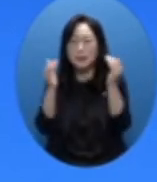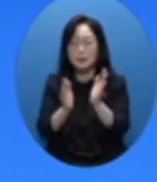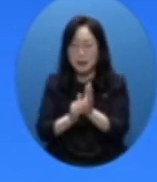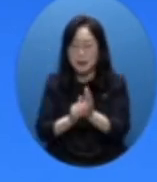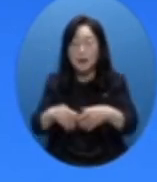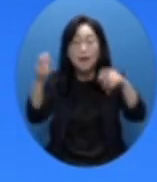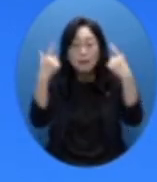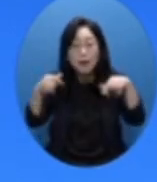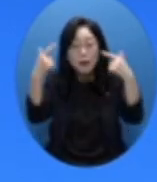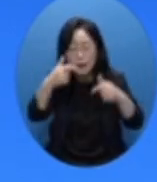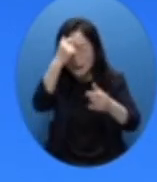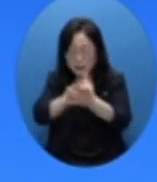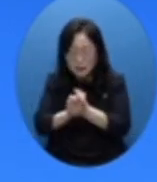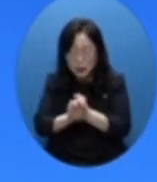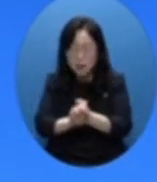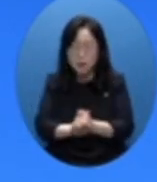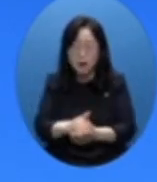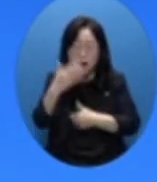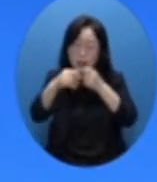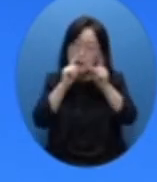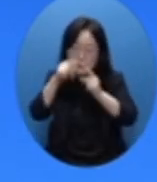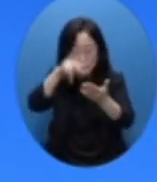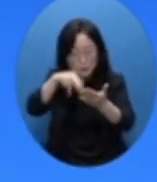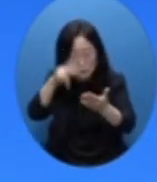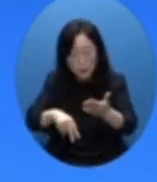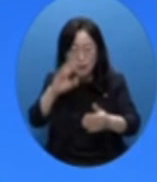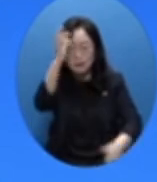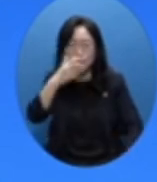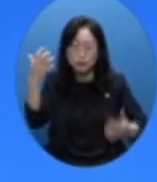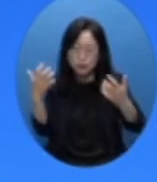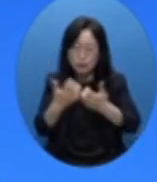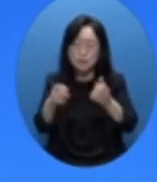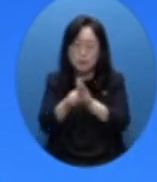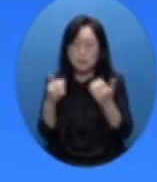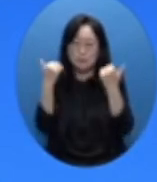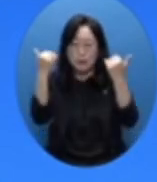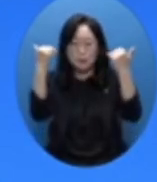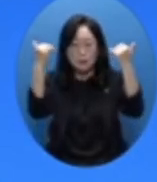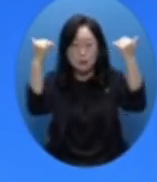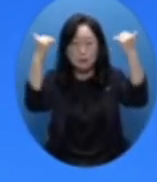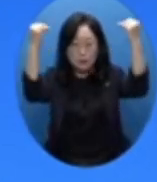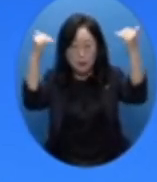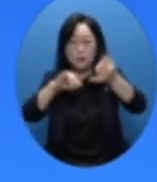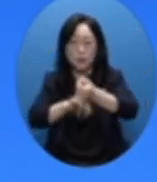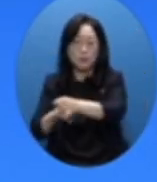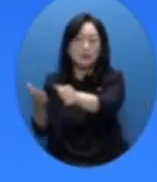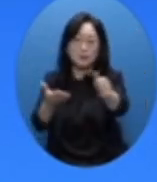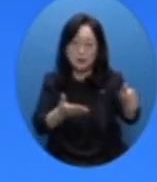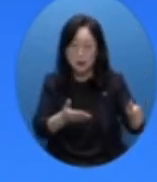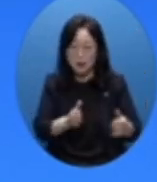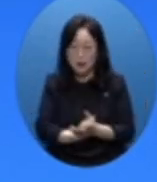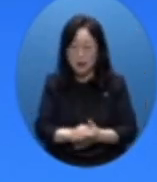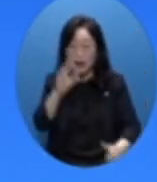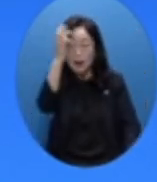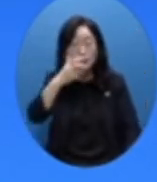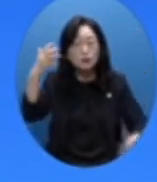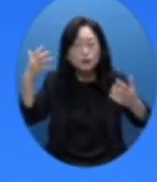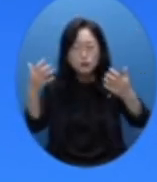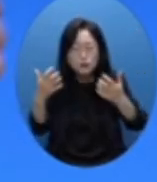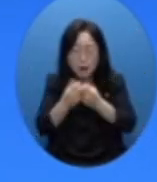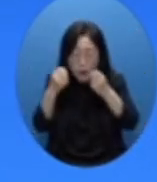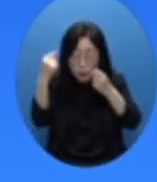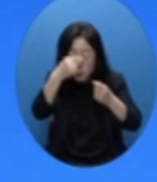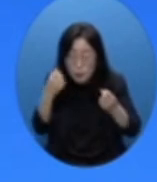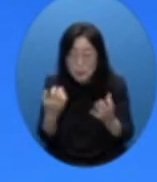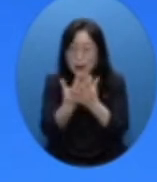날마다 기도에 힘쓰고 봤을 목사 하므로 성령 춤 아바타 비듬이 자라고 또 자라 고 또 자라야 됩니다 성령으로 충만한 눈이 환희